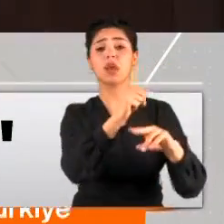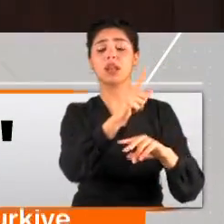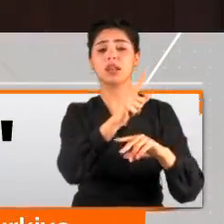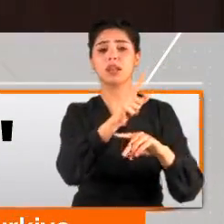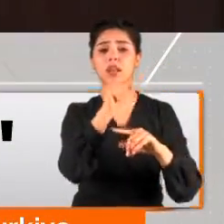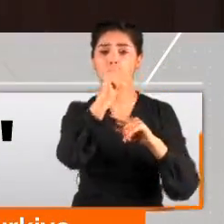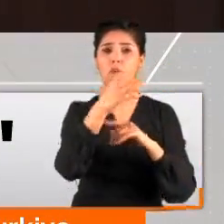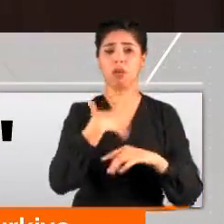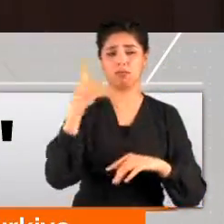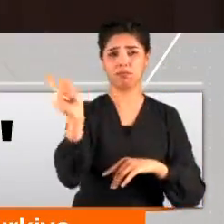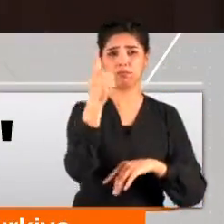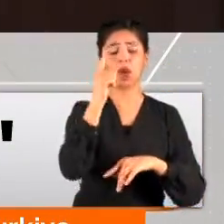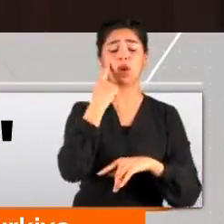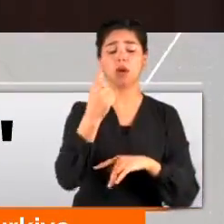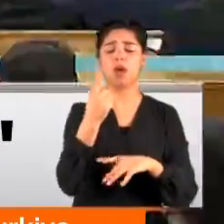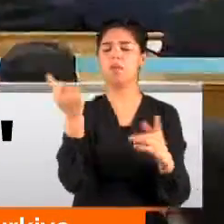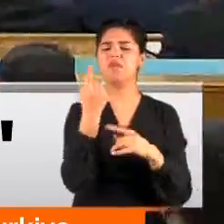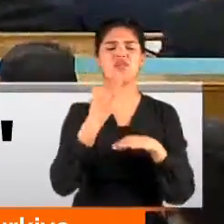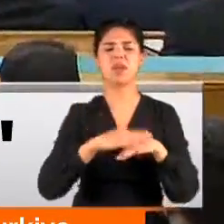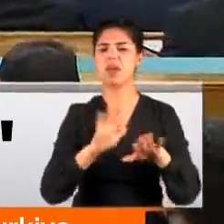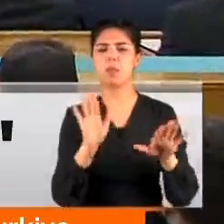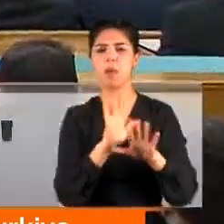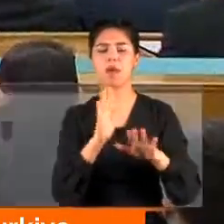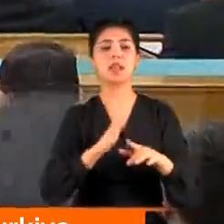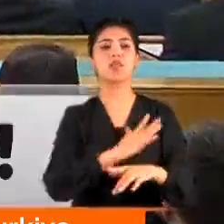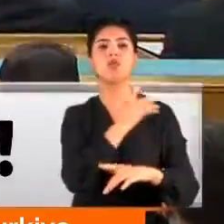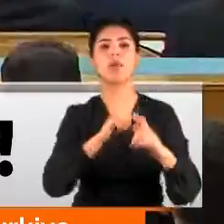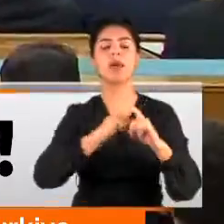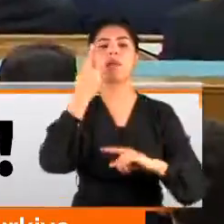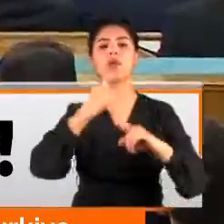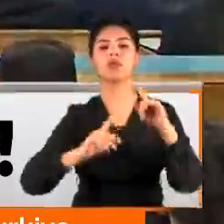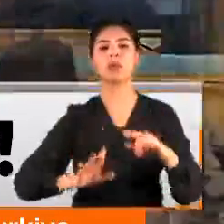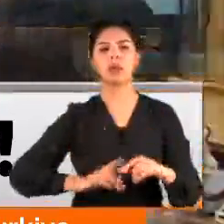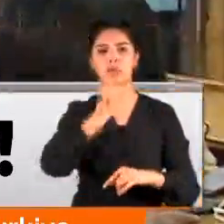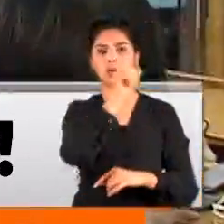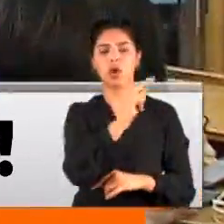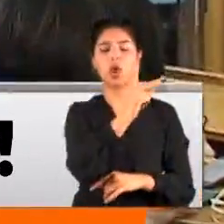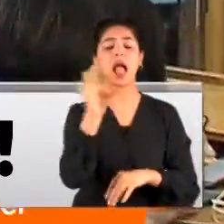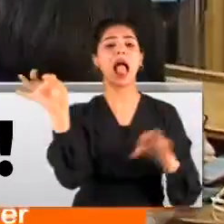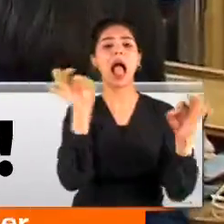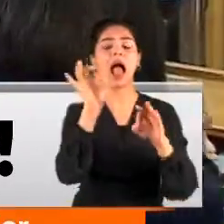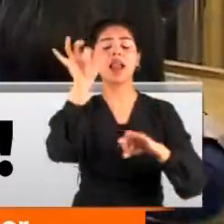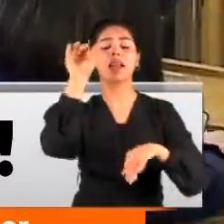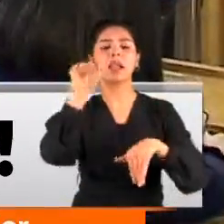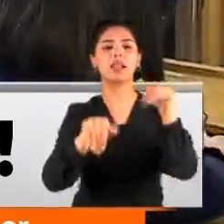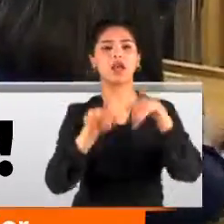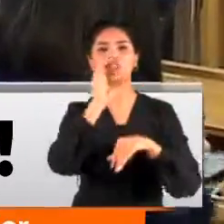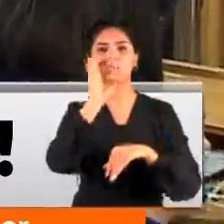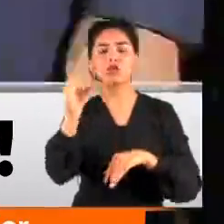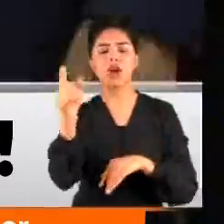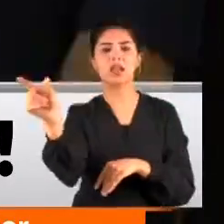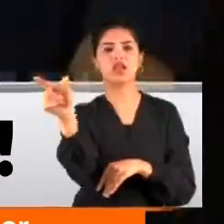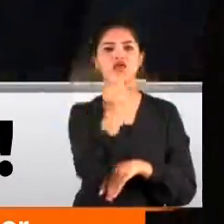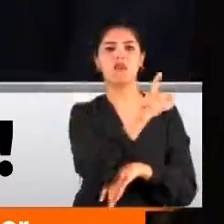sallamakla da bir yere varamazsınız. CHP Genel Başkanı Kemal Kılıçdaroğlu'nun erken seçim çağrısıyla devam etti